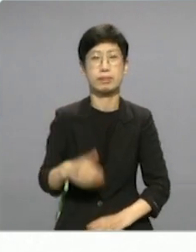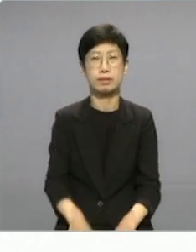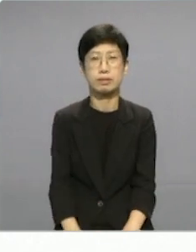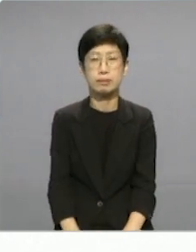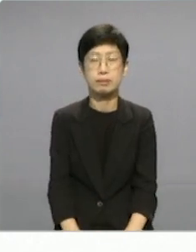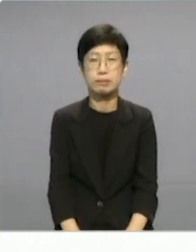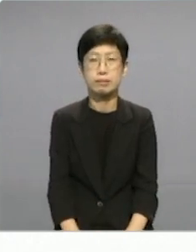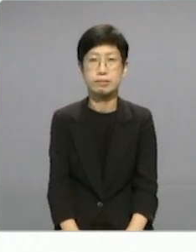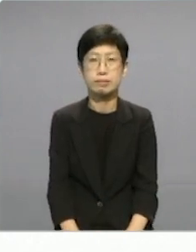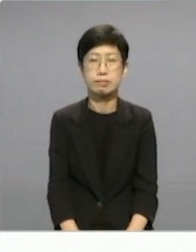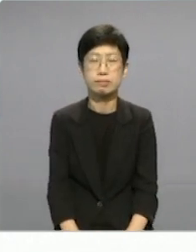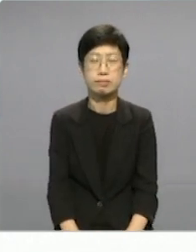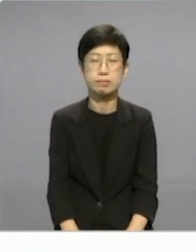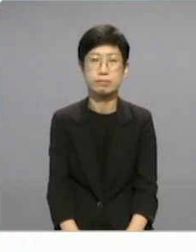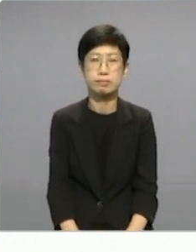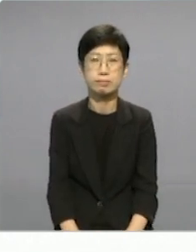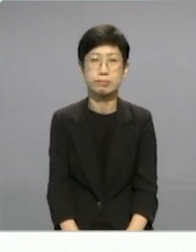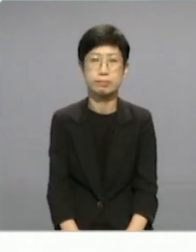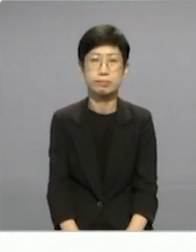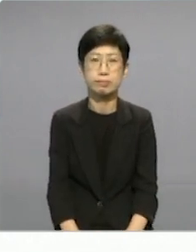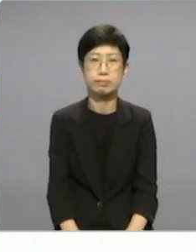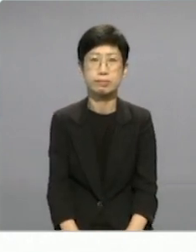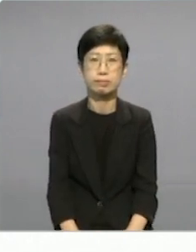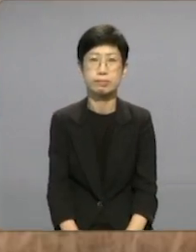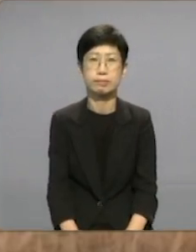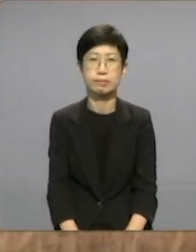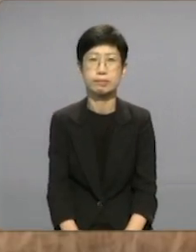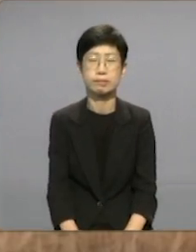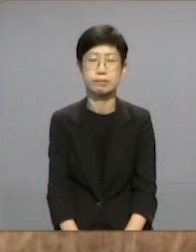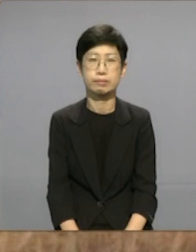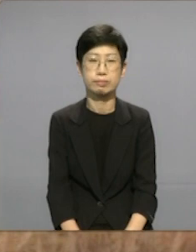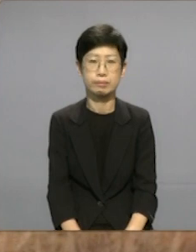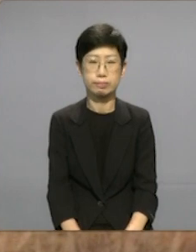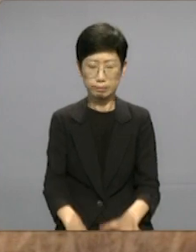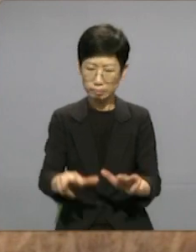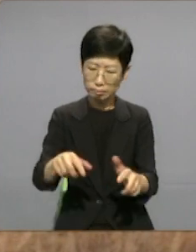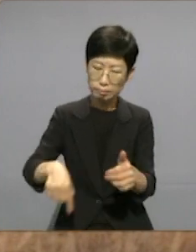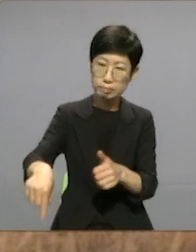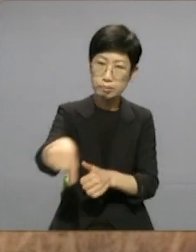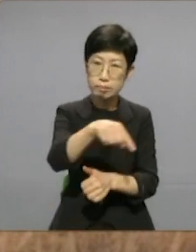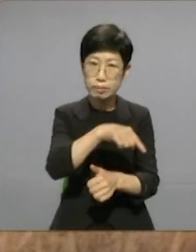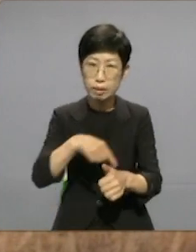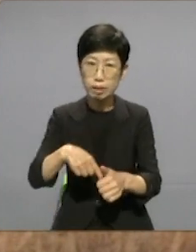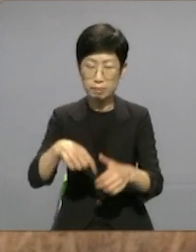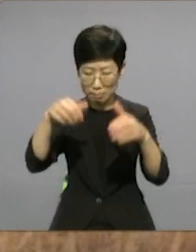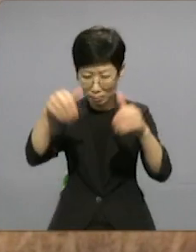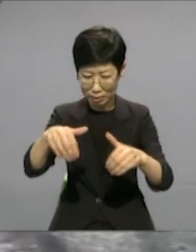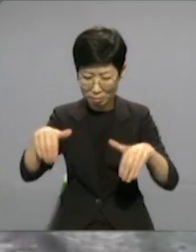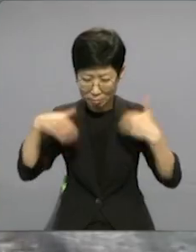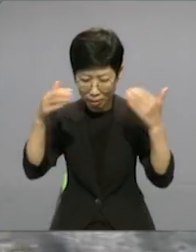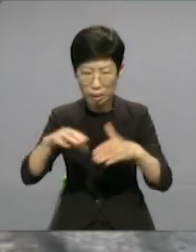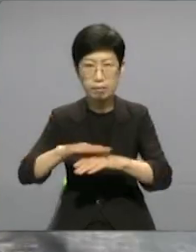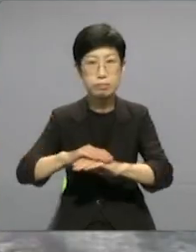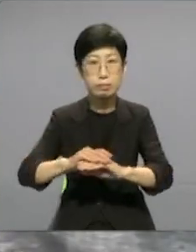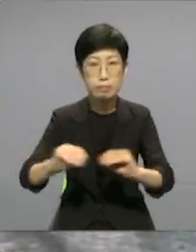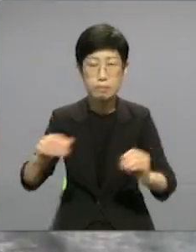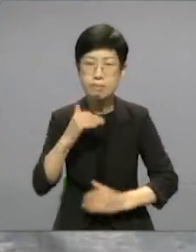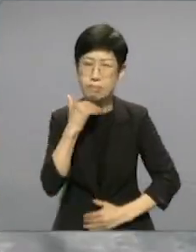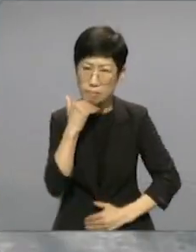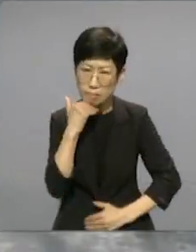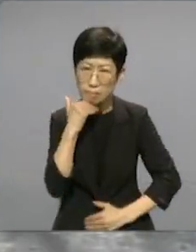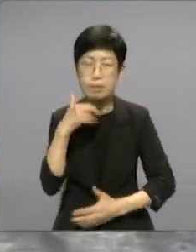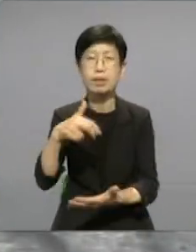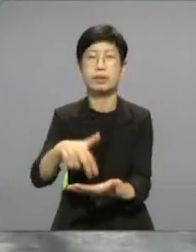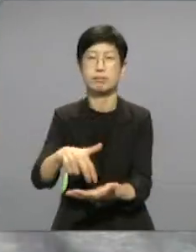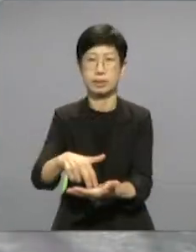And still no end in sight for them going. We're seeing them really. 지금으로서는 비나 바람이 상황을 해결해 주길 기다리고 있는